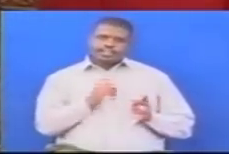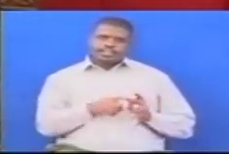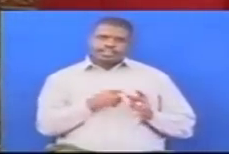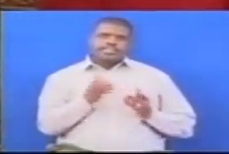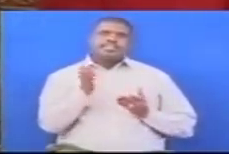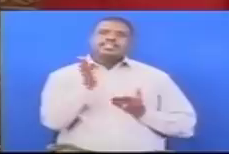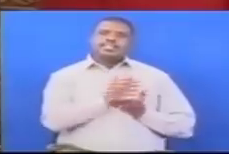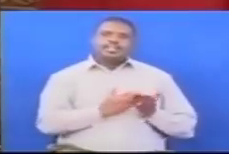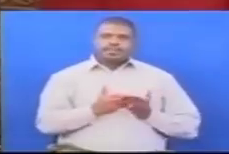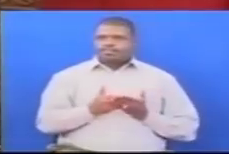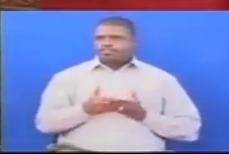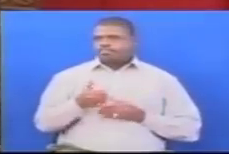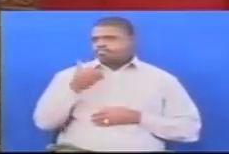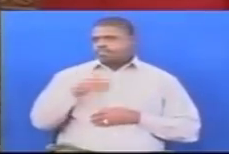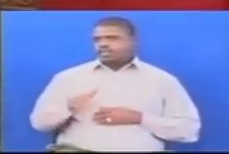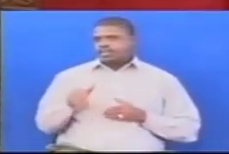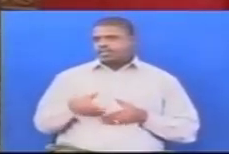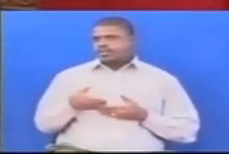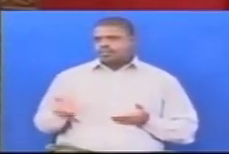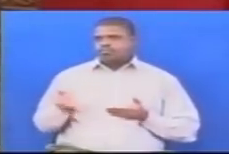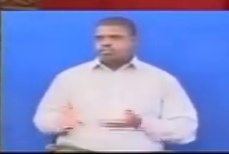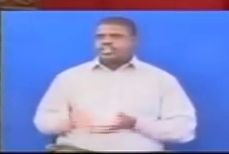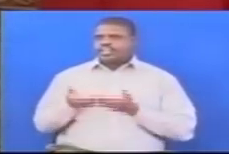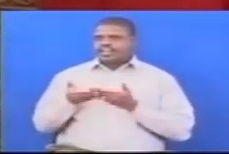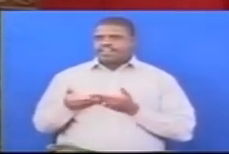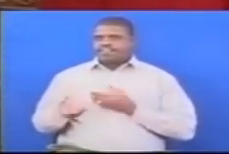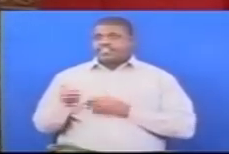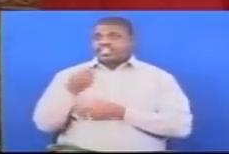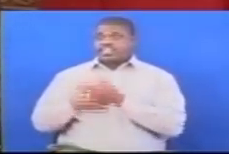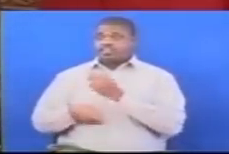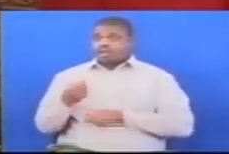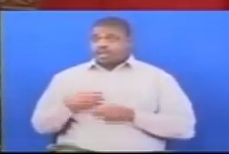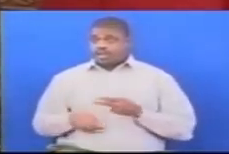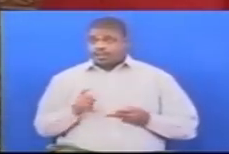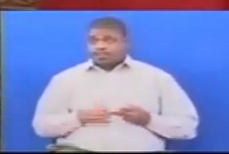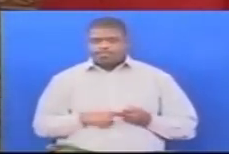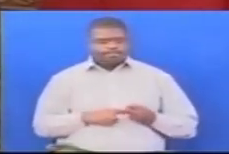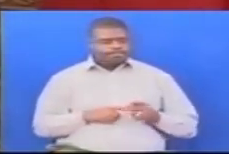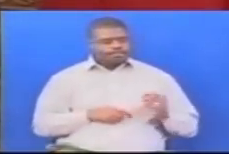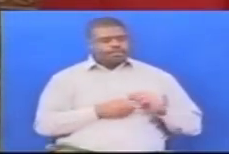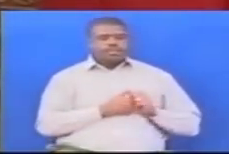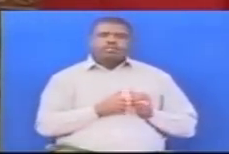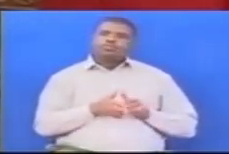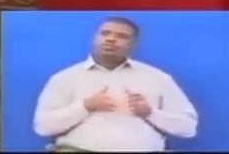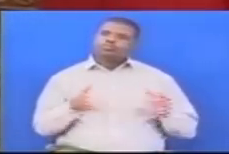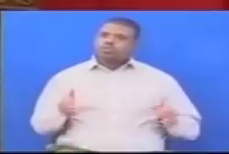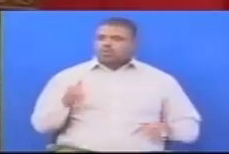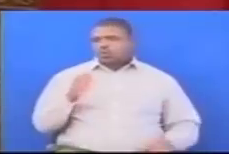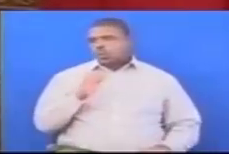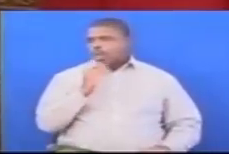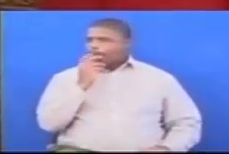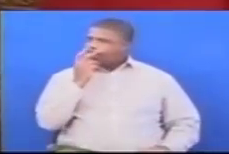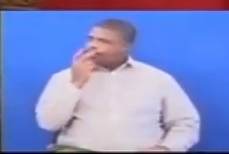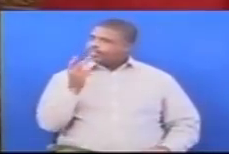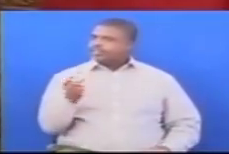sehemu ambazo hazina maji, naona mnasaidia kuweka visima. Lakini tatizo kubwa ni uangalizi.